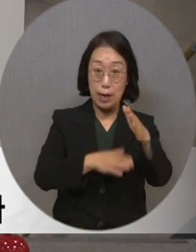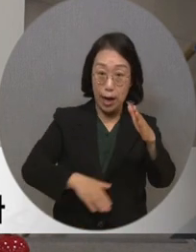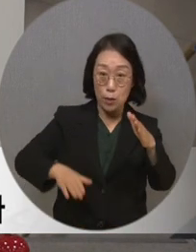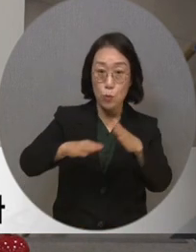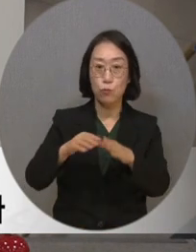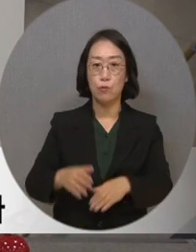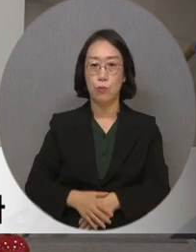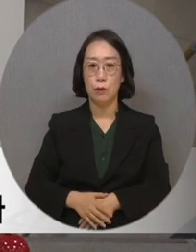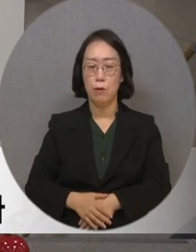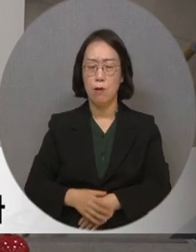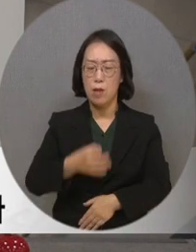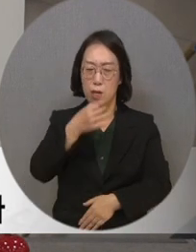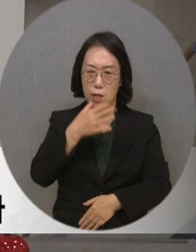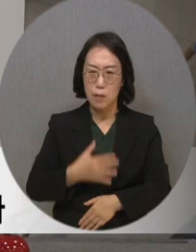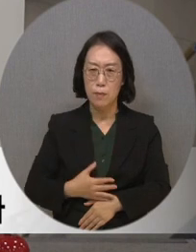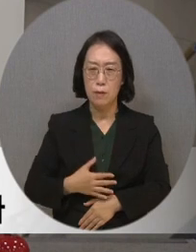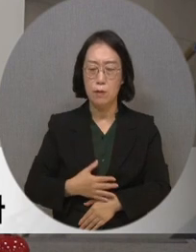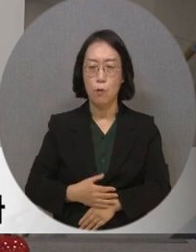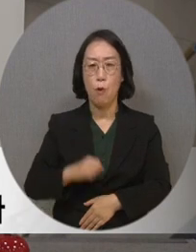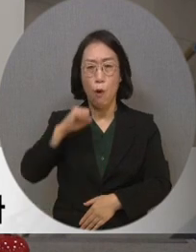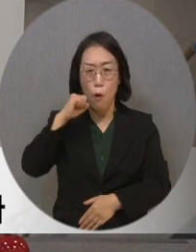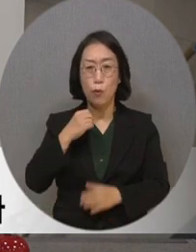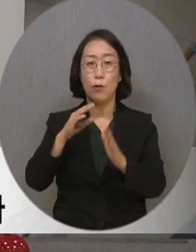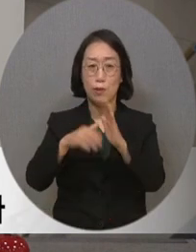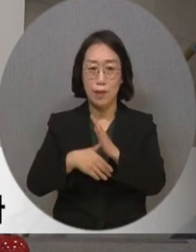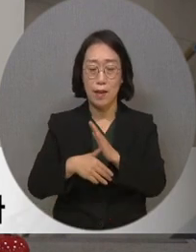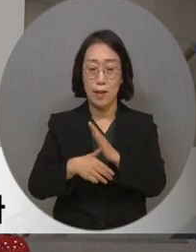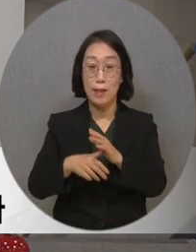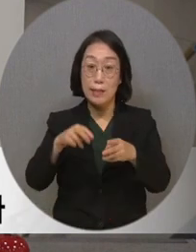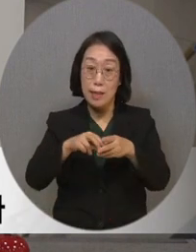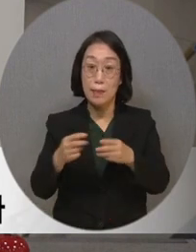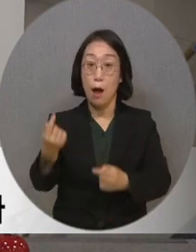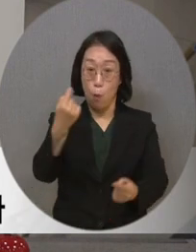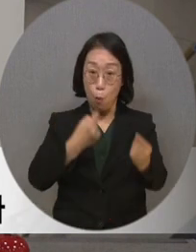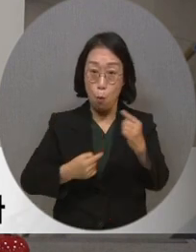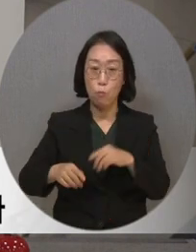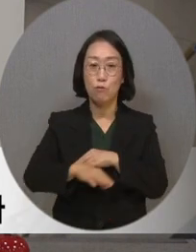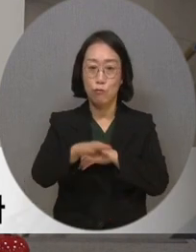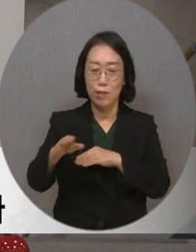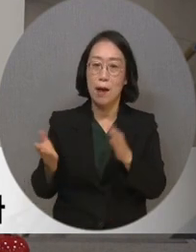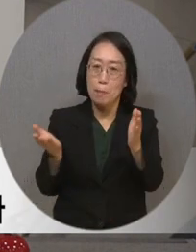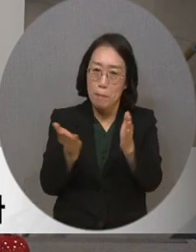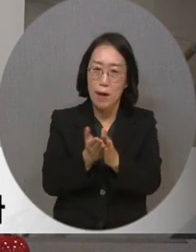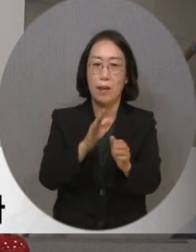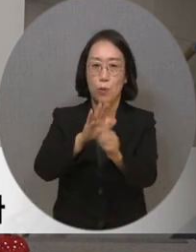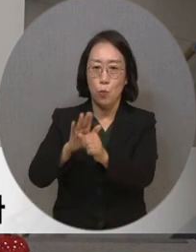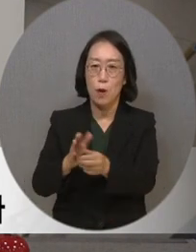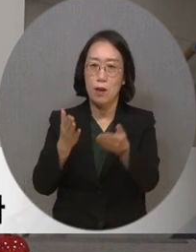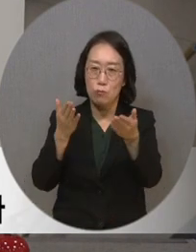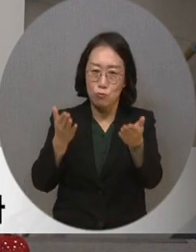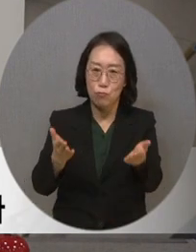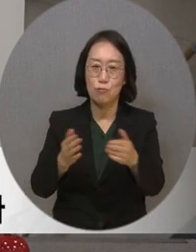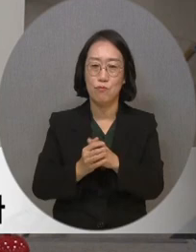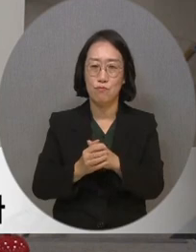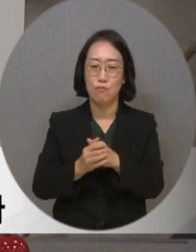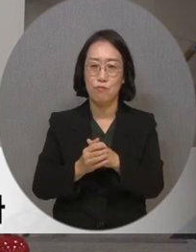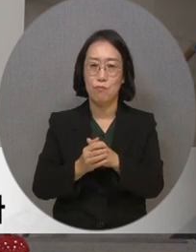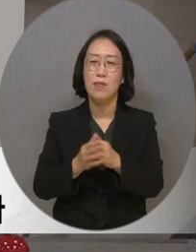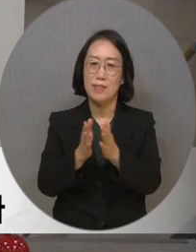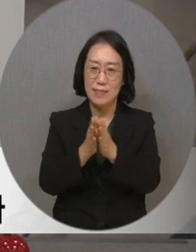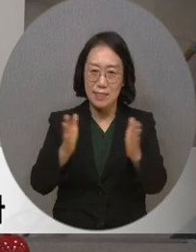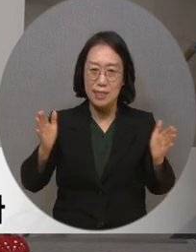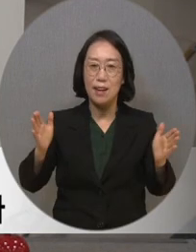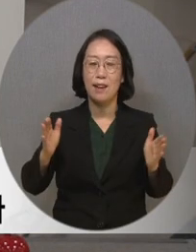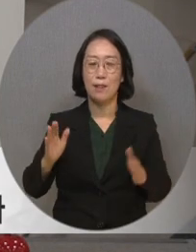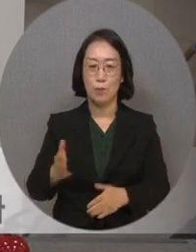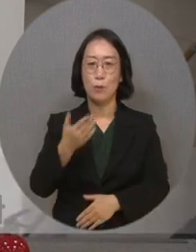가족분들이 어렵거나 지치실 때 가족지원센터를 찾으면 저희가 항상 지원해드리는 그런 계기가